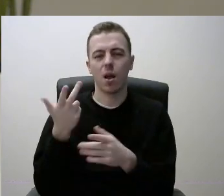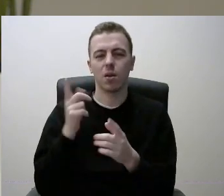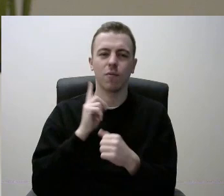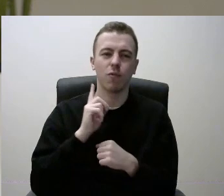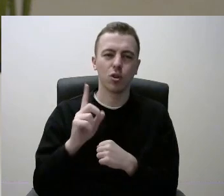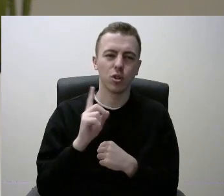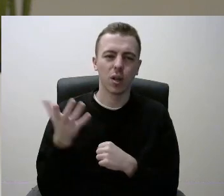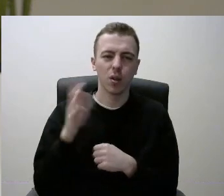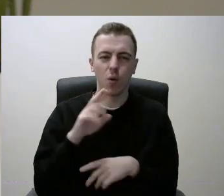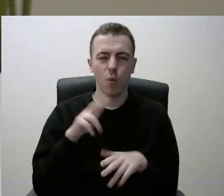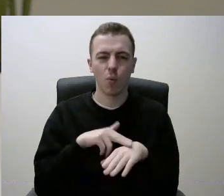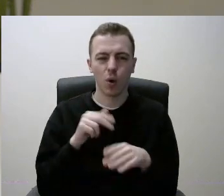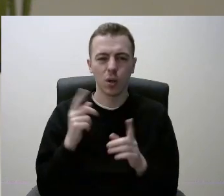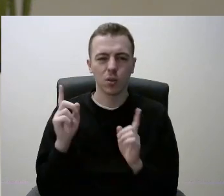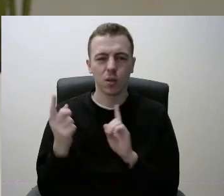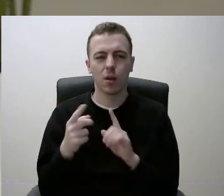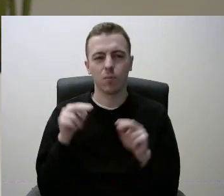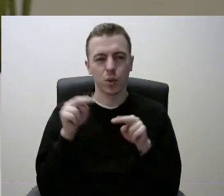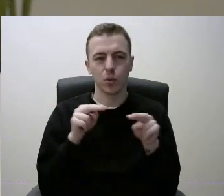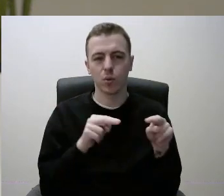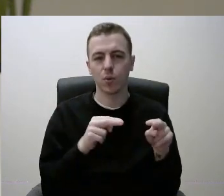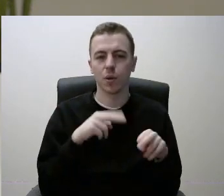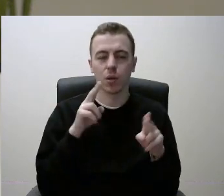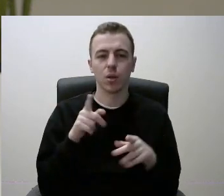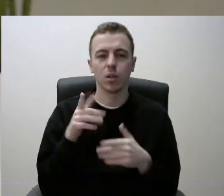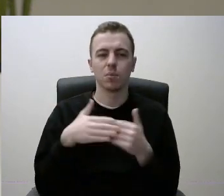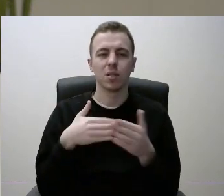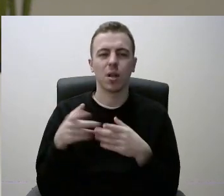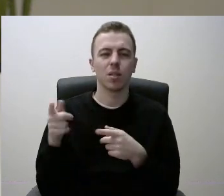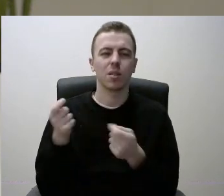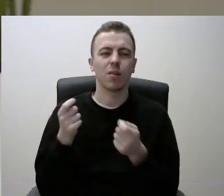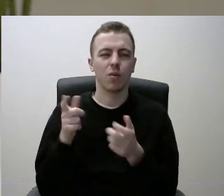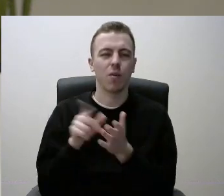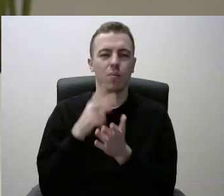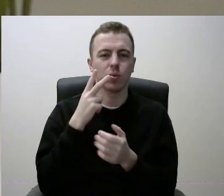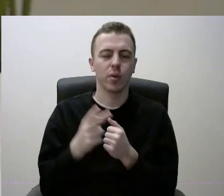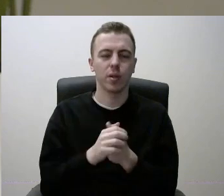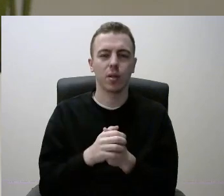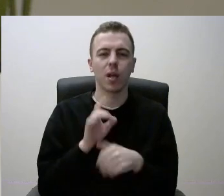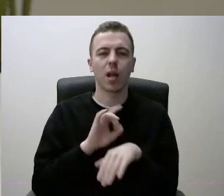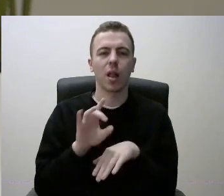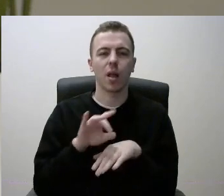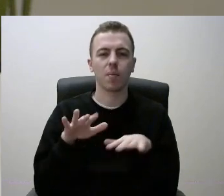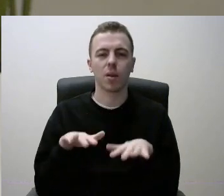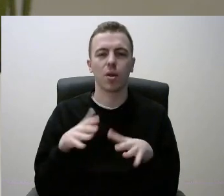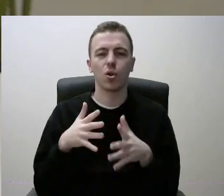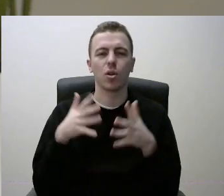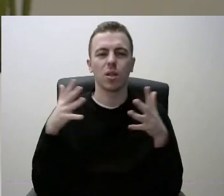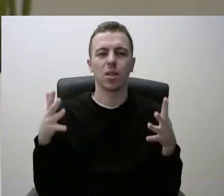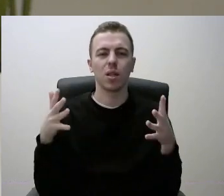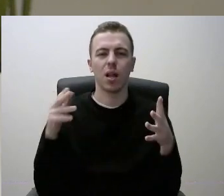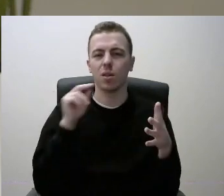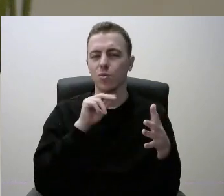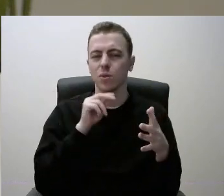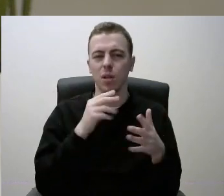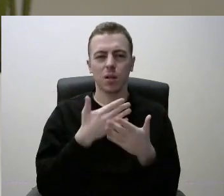čia turi priimti tų įstaigų vadovai, nes jie yra specialistai. Klaipėdoje galbūt nėra ypatingai didelis šiandieną